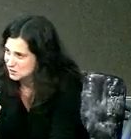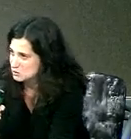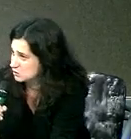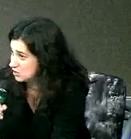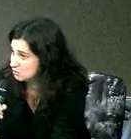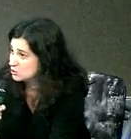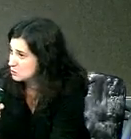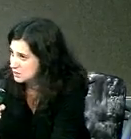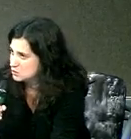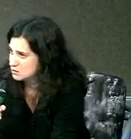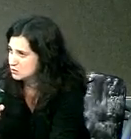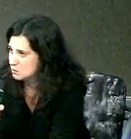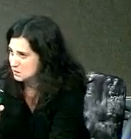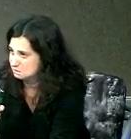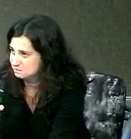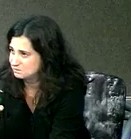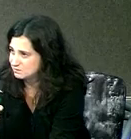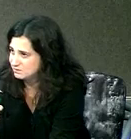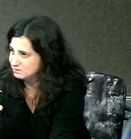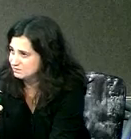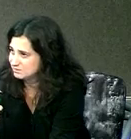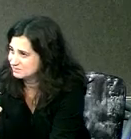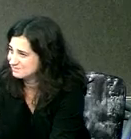qu'on a disponibles sur le moment.